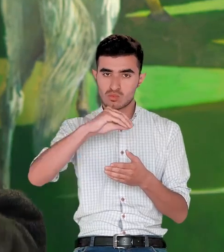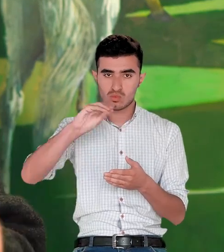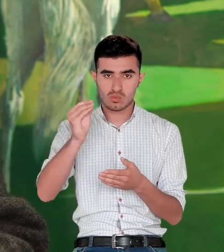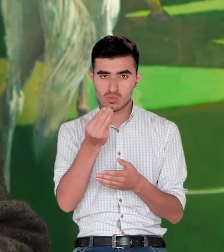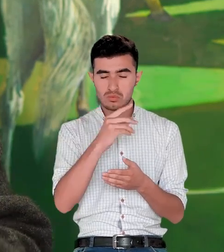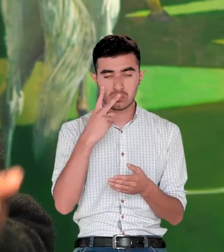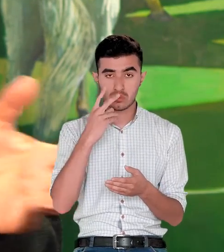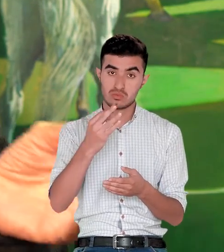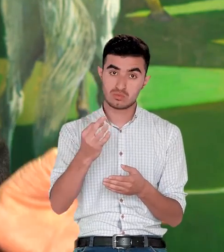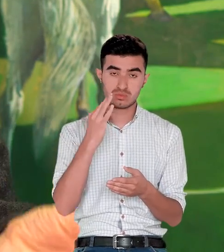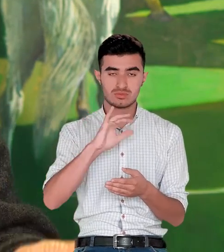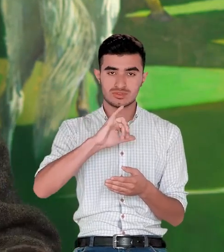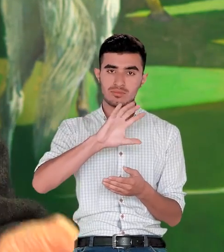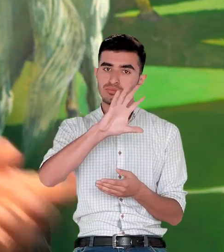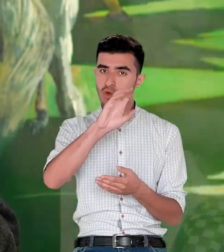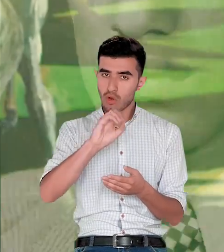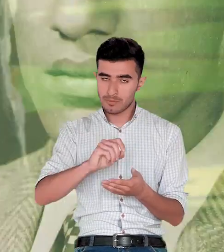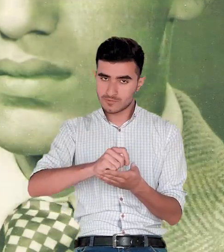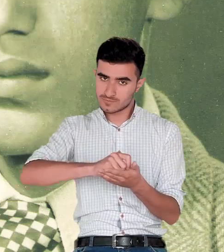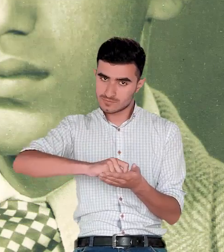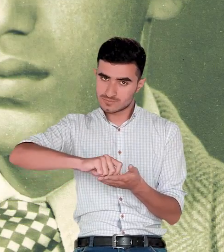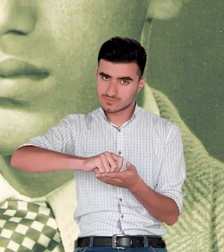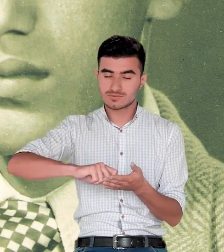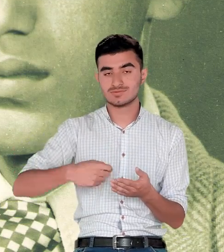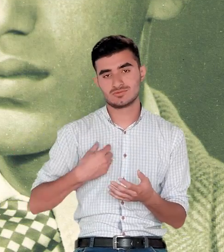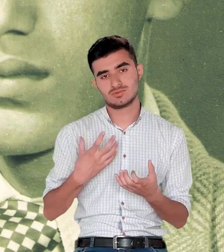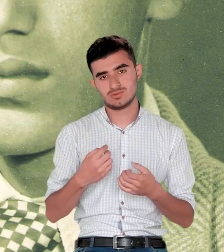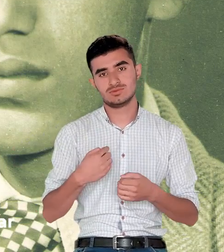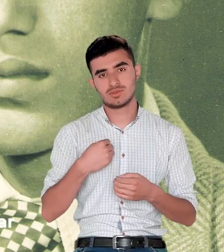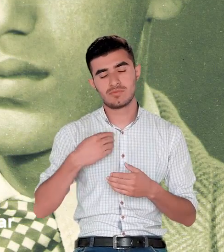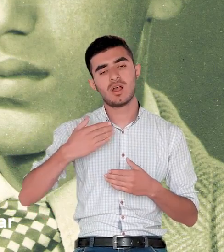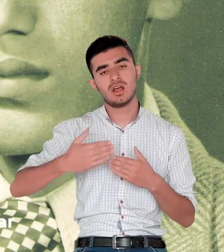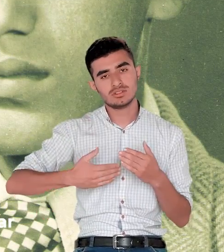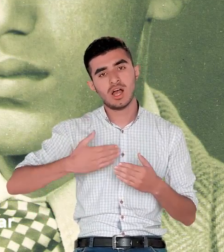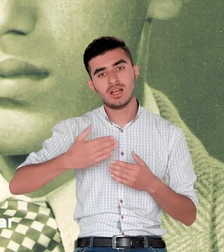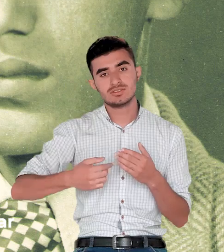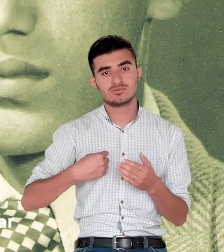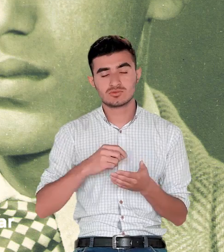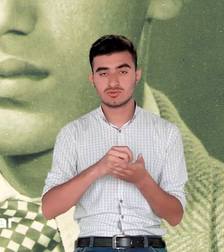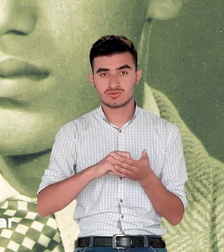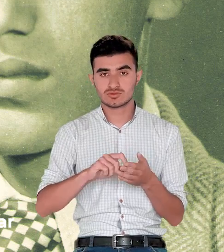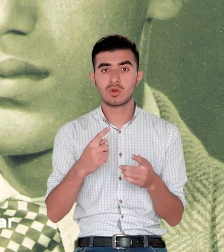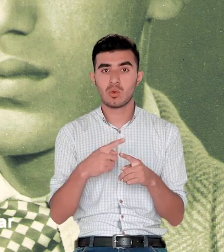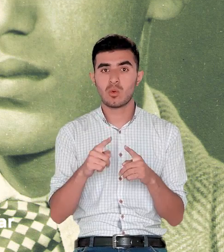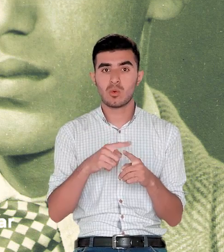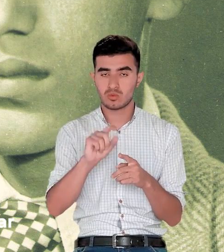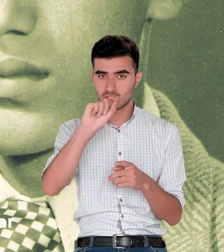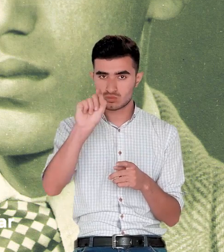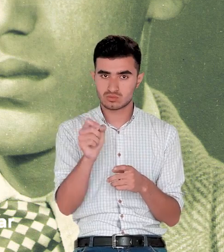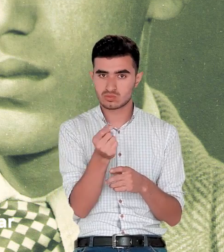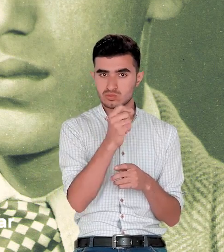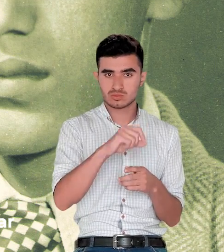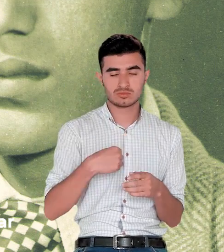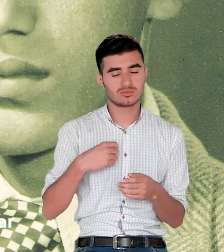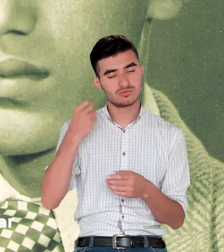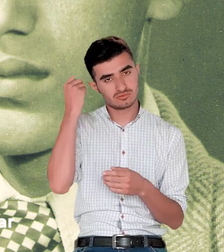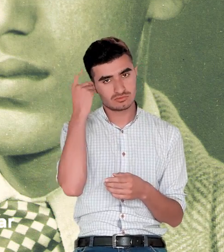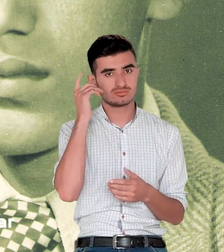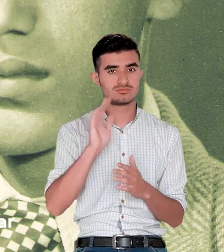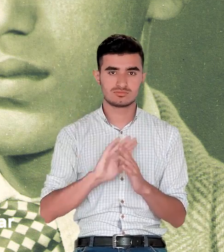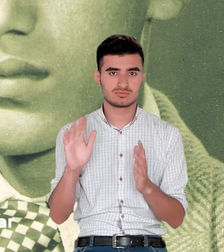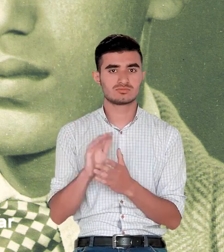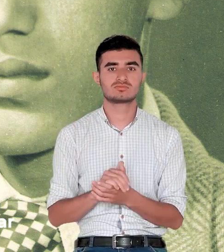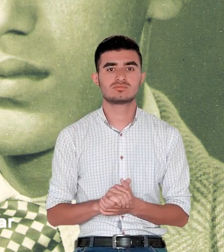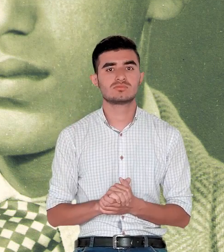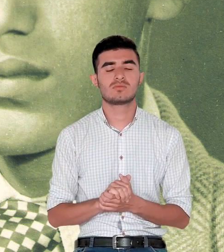اس کے پرپورشن، ان کی موومنٹ، وہ ساری چیزیں سمجھ آنی شروع ہو گئی. پھر جب میں اس کالج میں